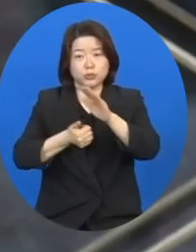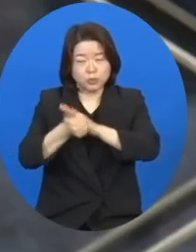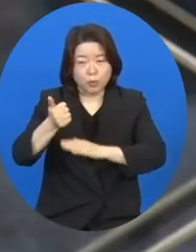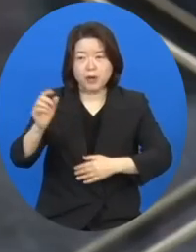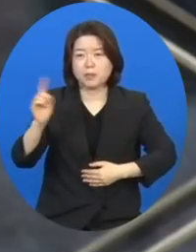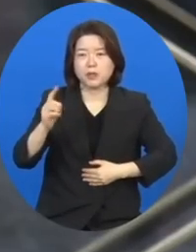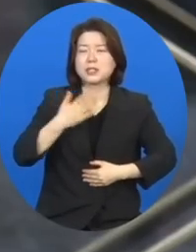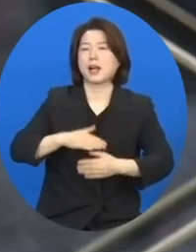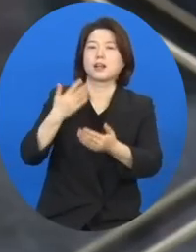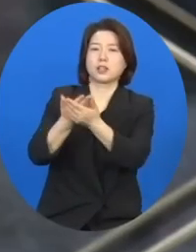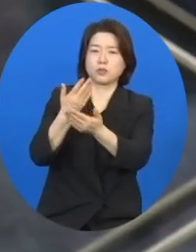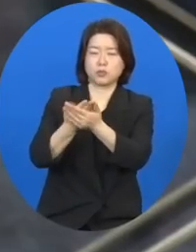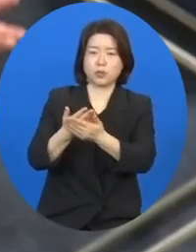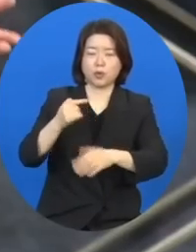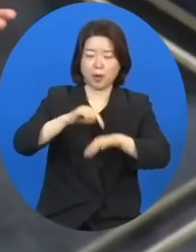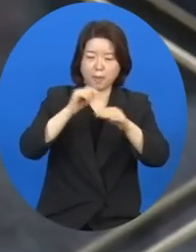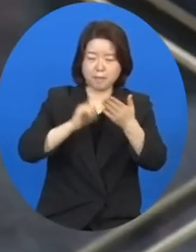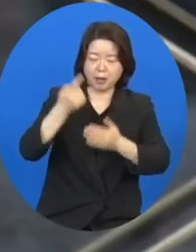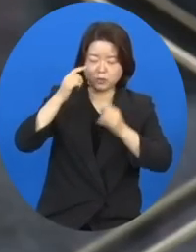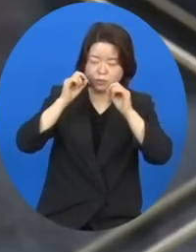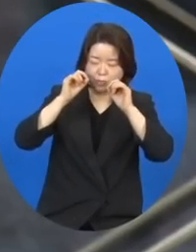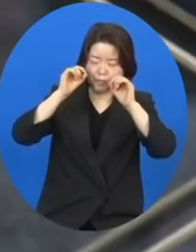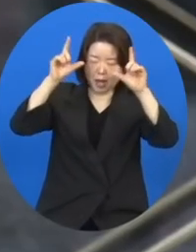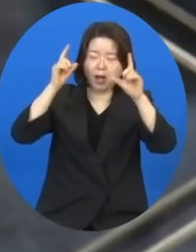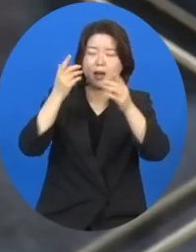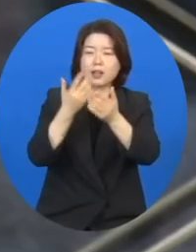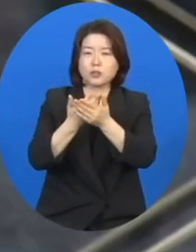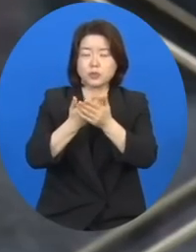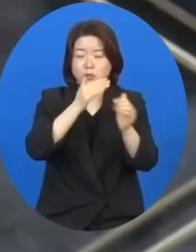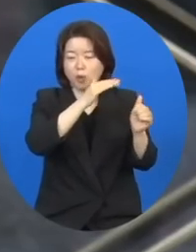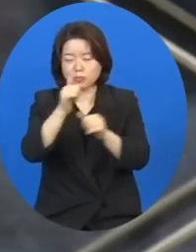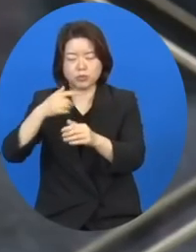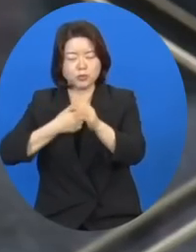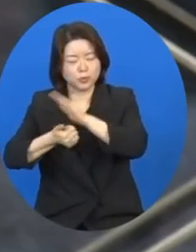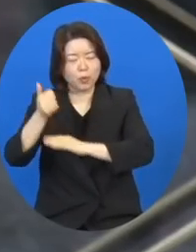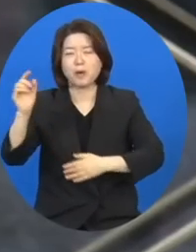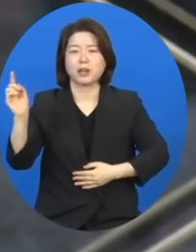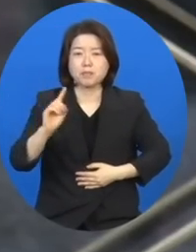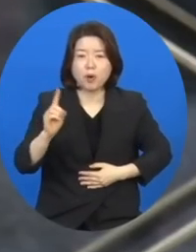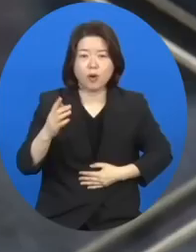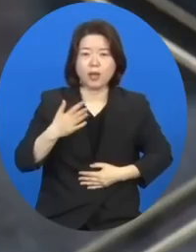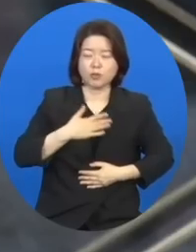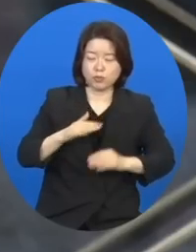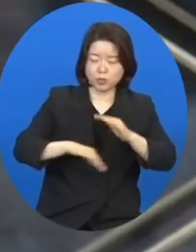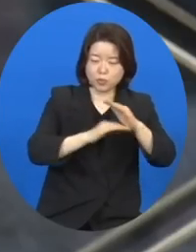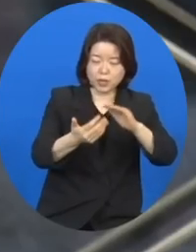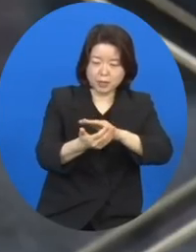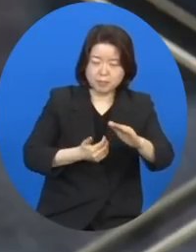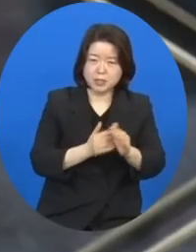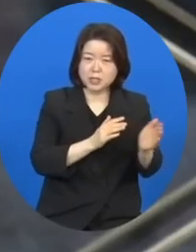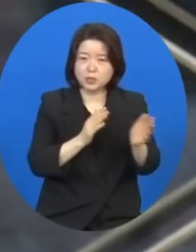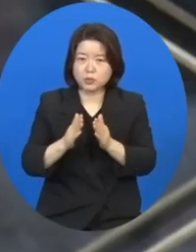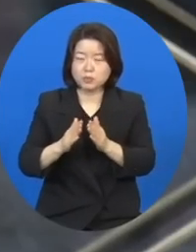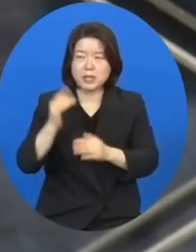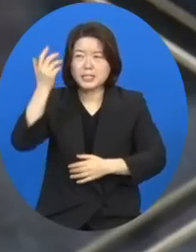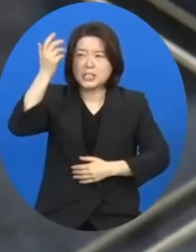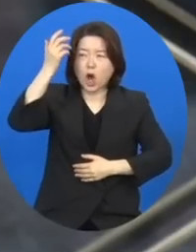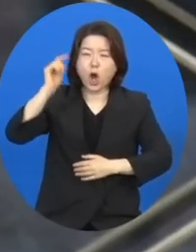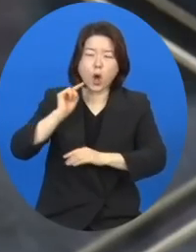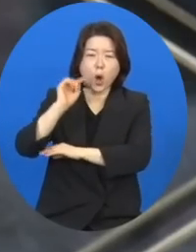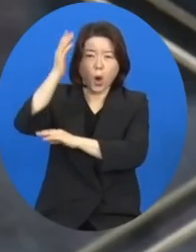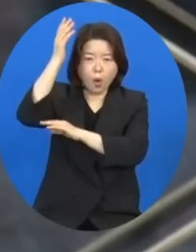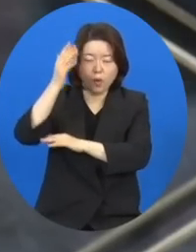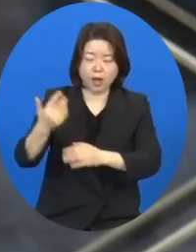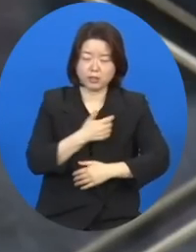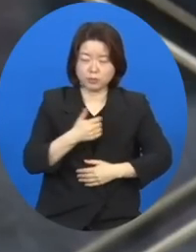해주십시오. 우리의 마음의 눈을 밝히 열어주셔서 부르심의 소망이 무엇인지, 우리 위에 예비된 영광스러운 그 상속의